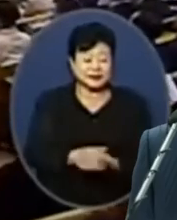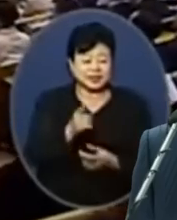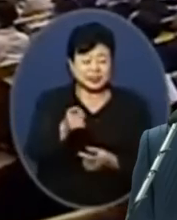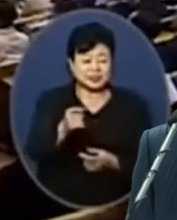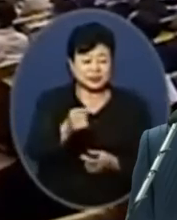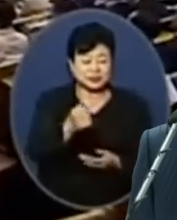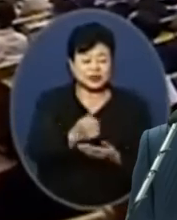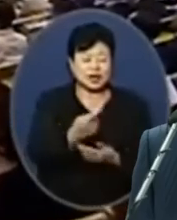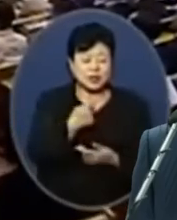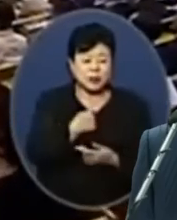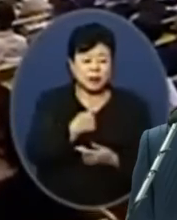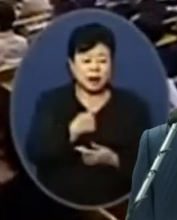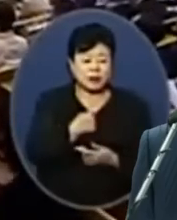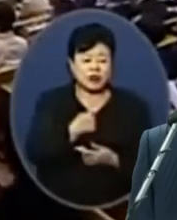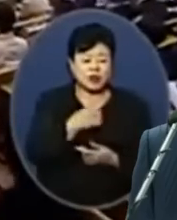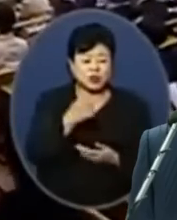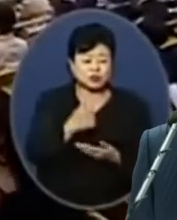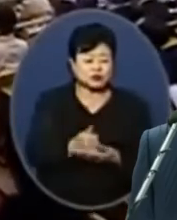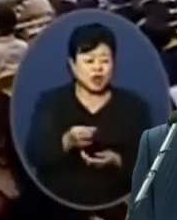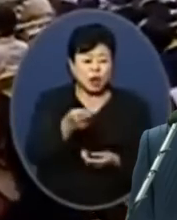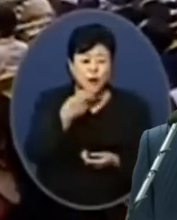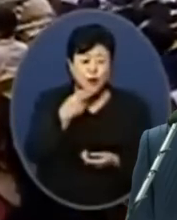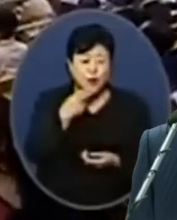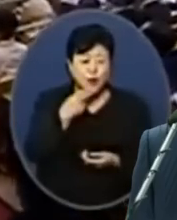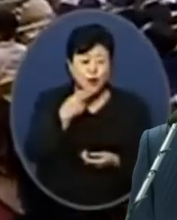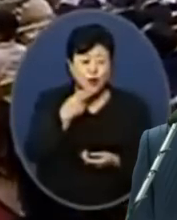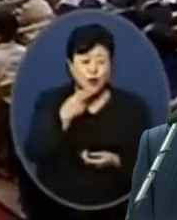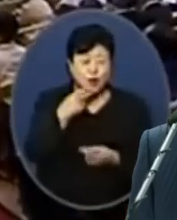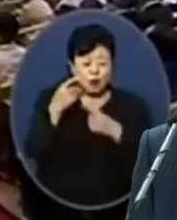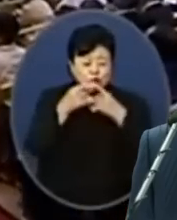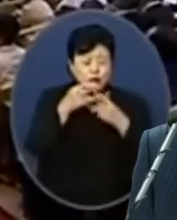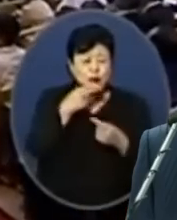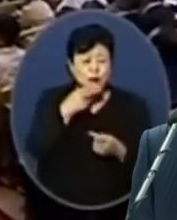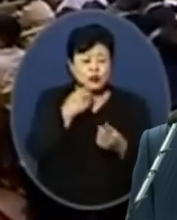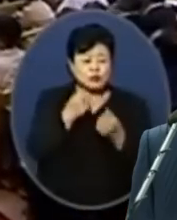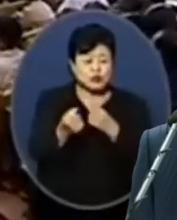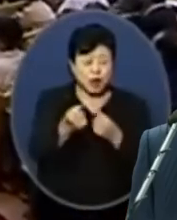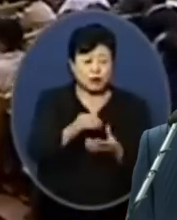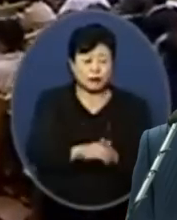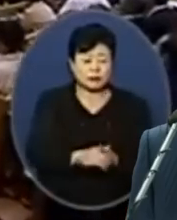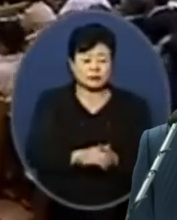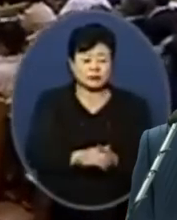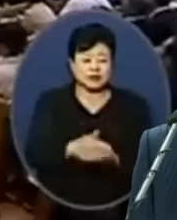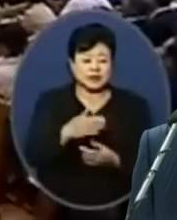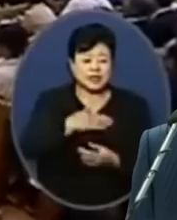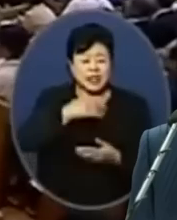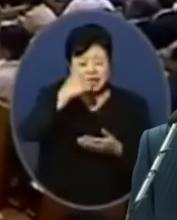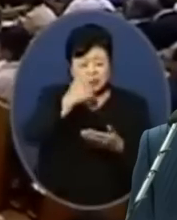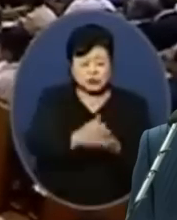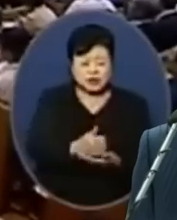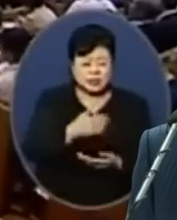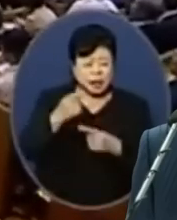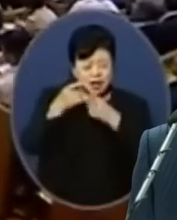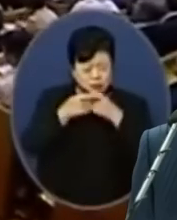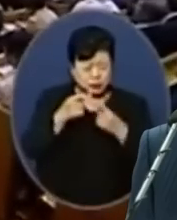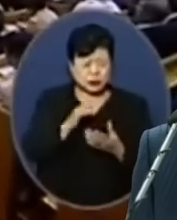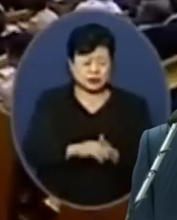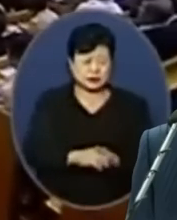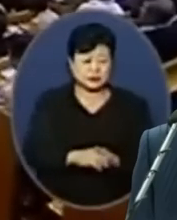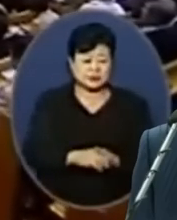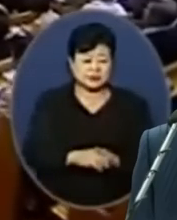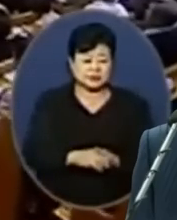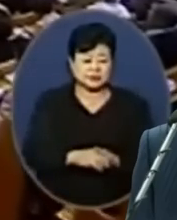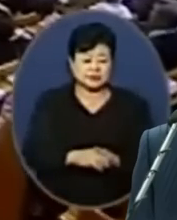당신이 지은 죄가 없고 당신이 묶인 허물이 없는데도 불구하고 나의 죄, 나의 허물을